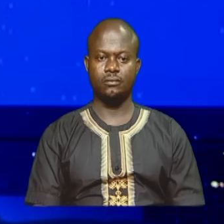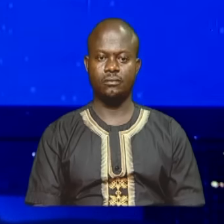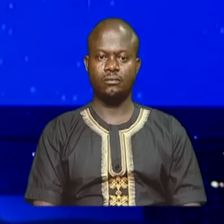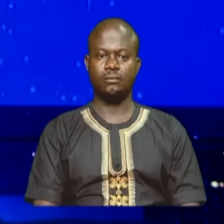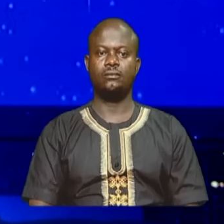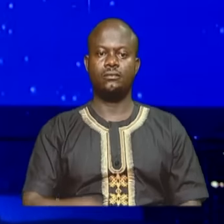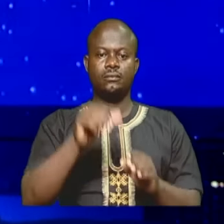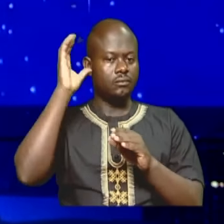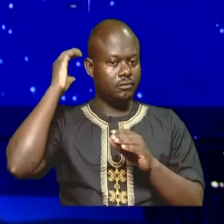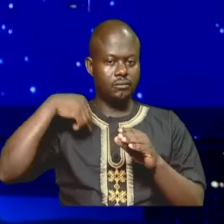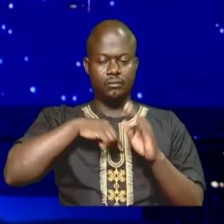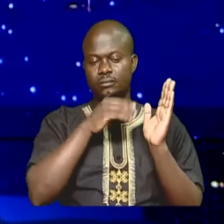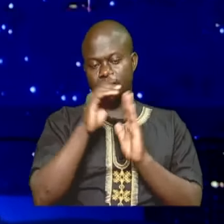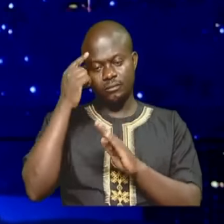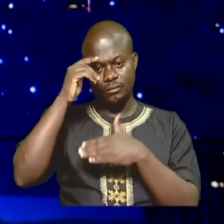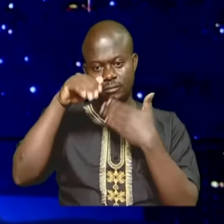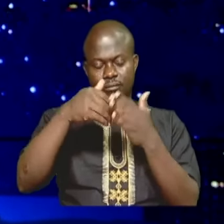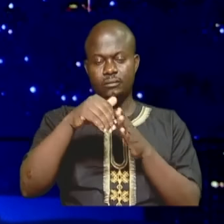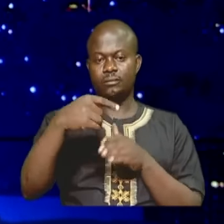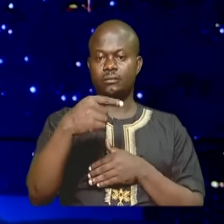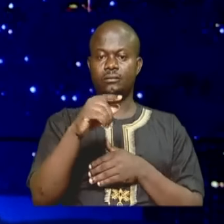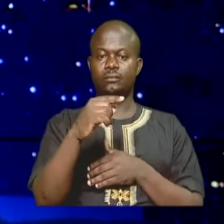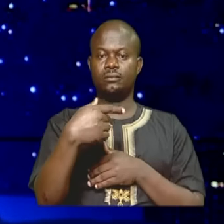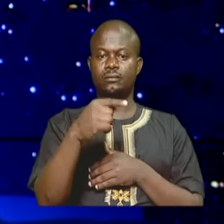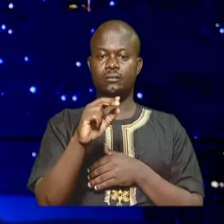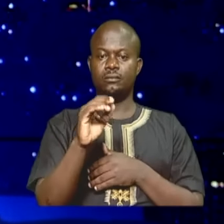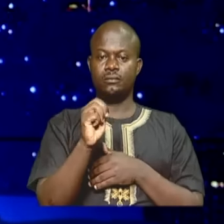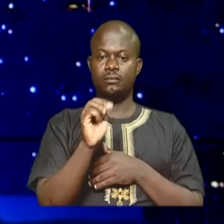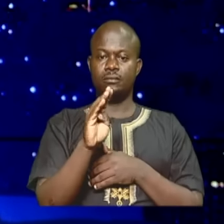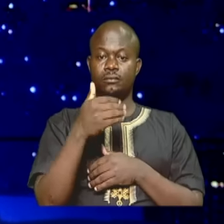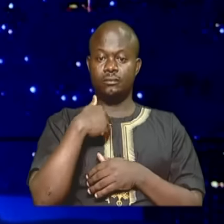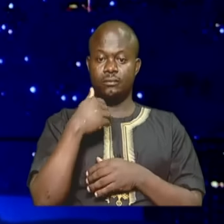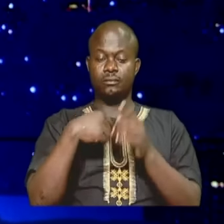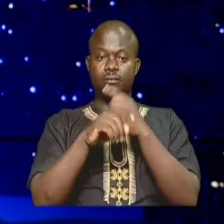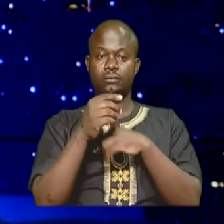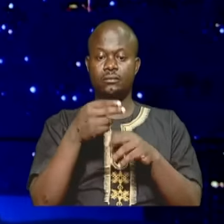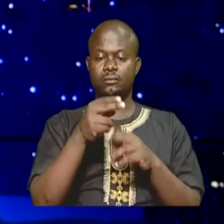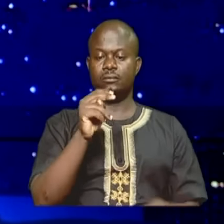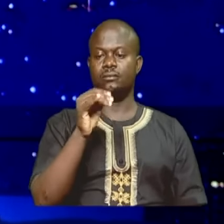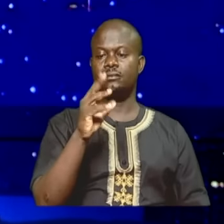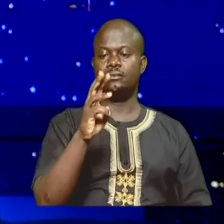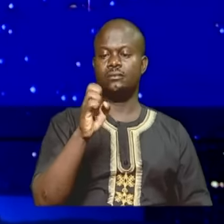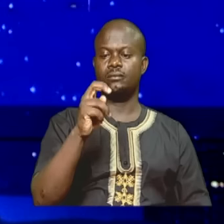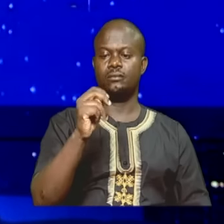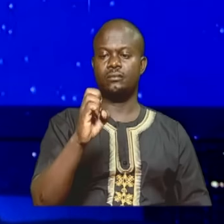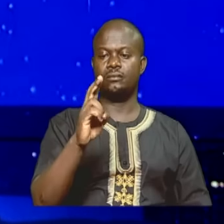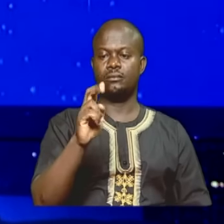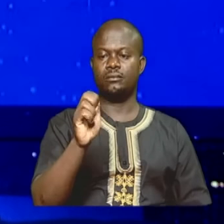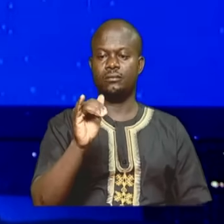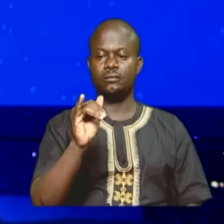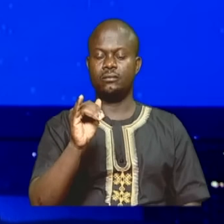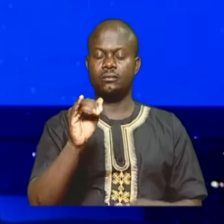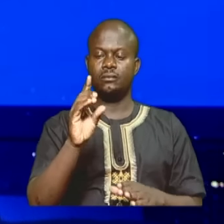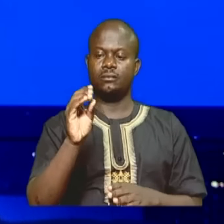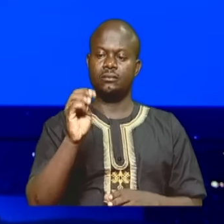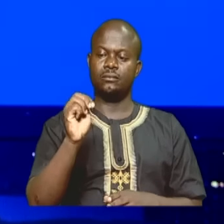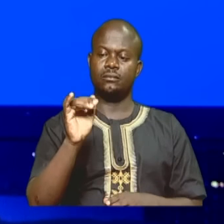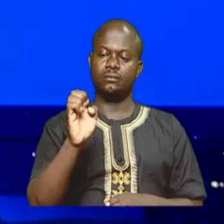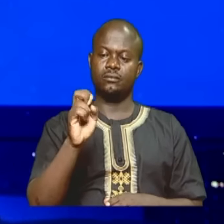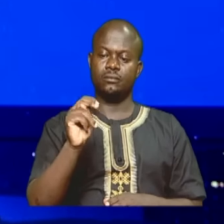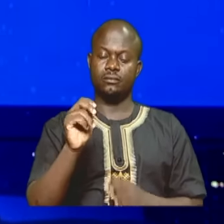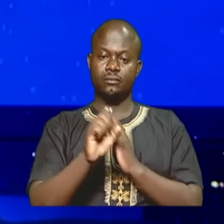Mu yandi makuru twabateguriye, Gicumbi hari umuturage ufite ubumuga witwa Niwenshuti Damien wo mu murenge wa Mutete ushimwa